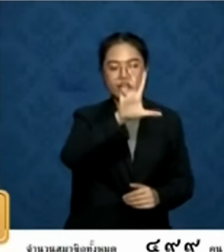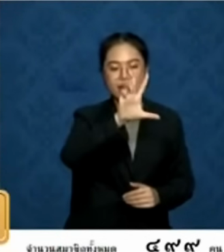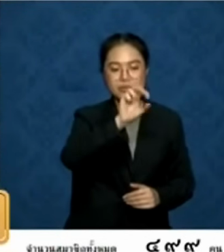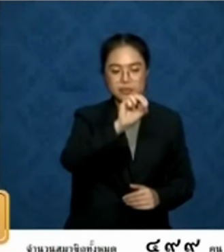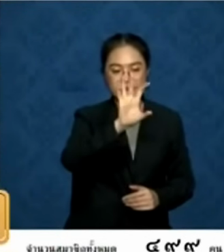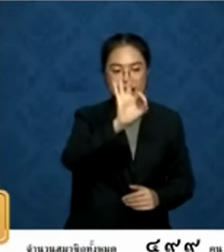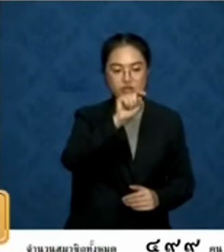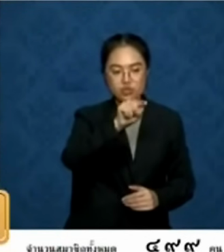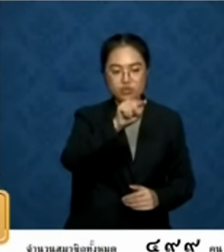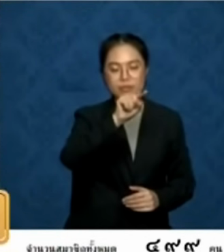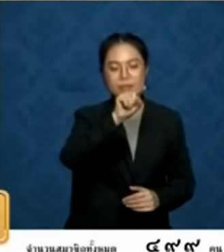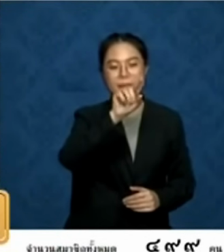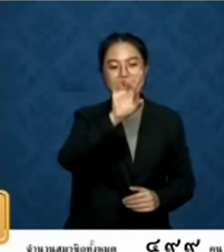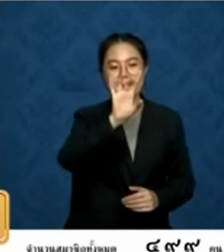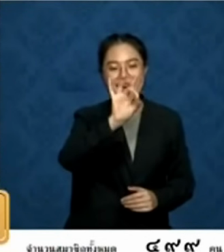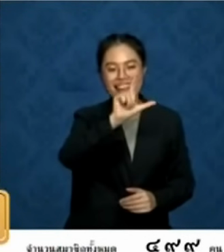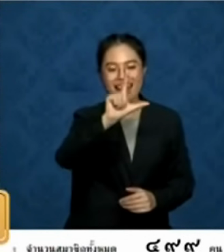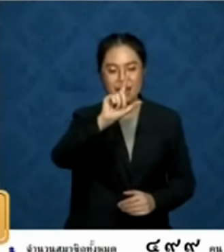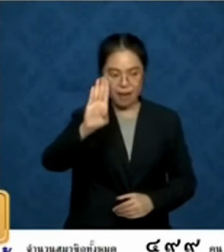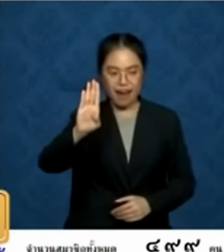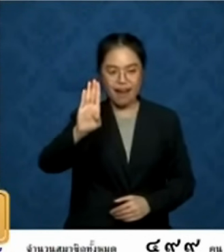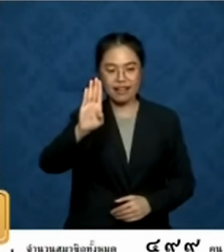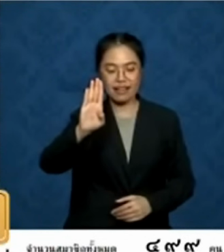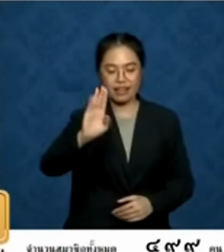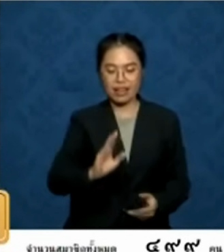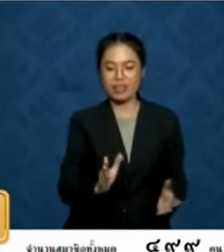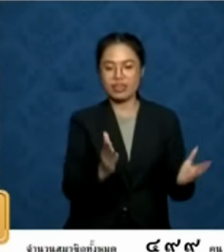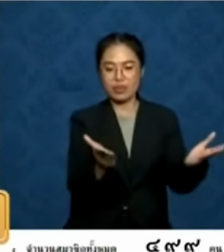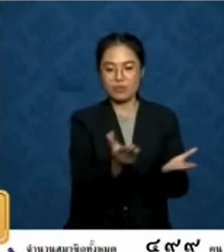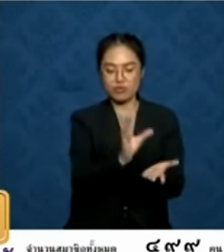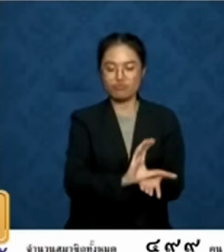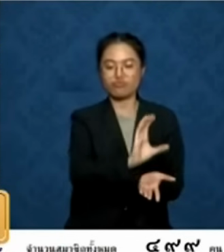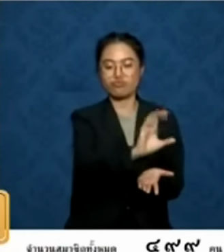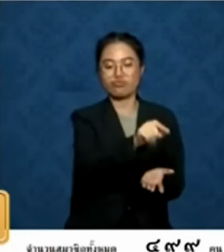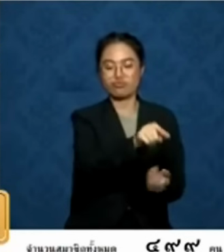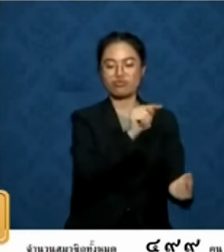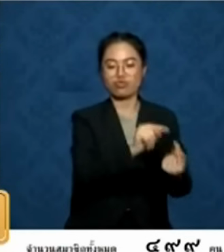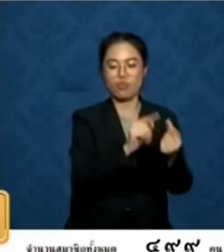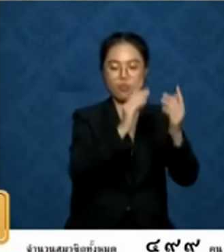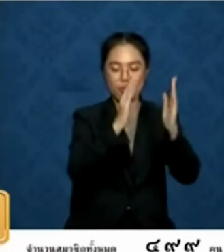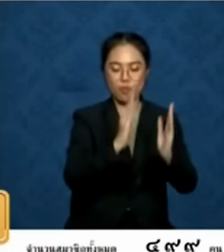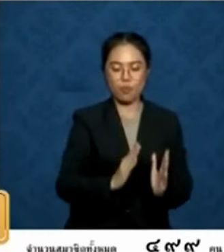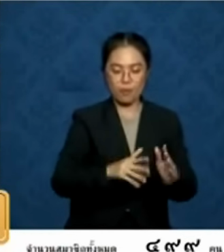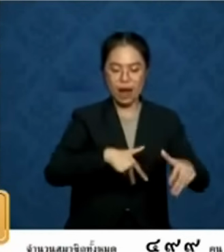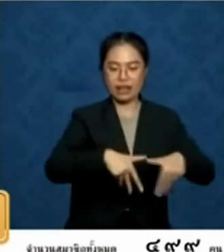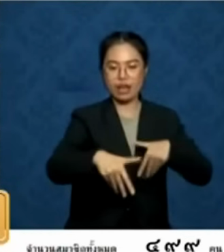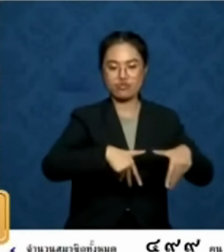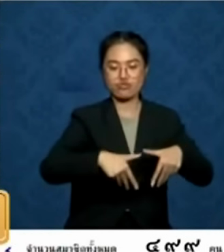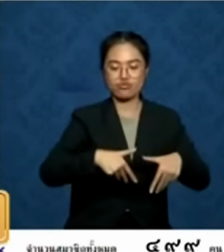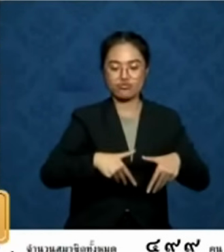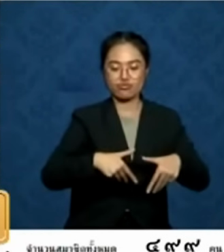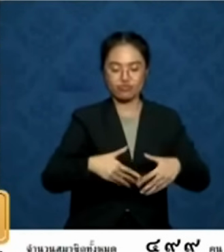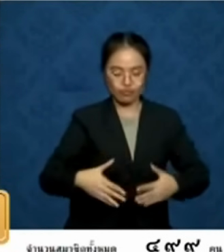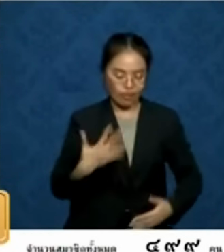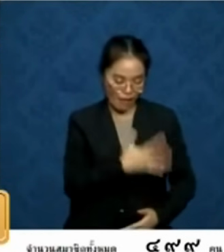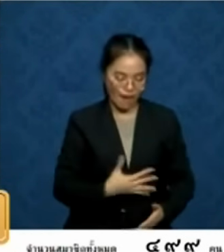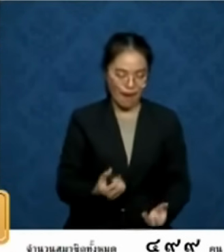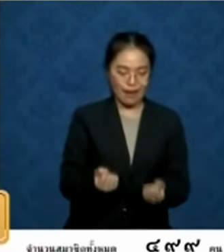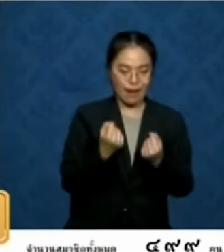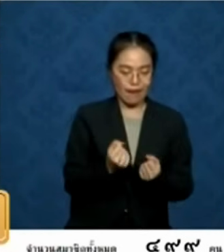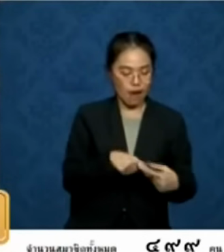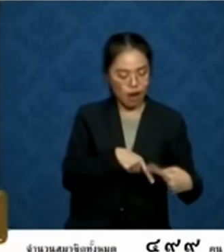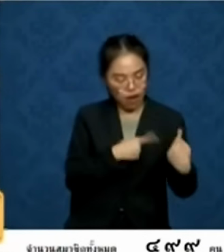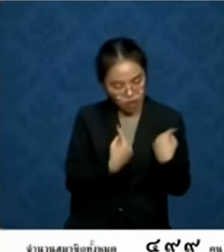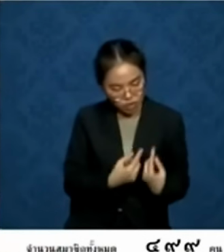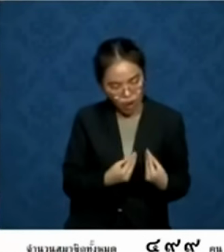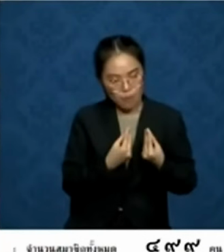2,539.8 ล้านบาทเพื่อให้ประชาชนมีสุขภาพแข็งแรงมีน้ำใจนักกีฬาและตระหนักถึงประโ